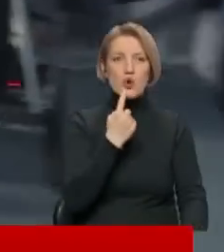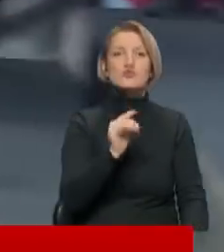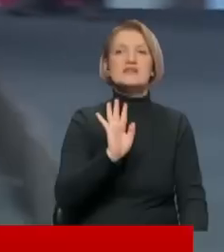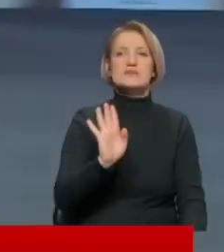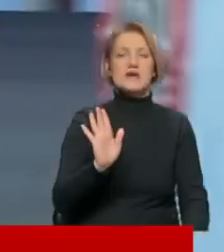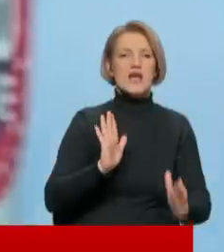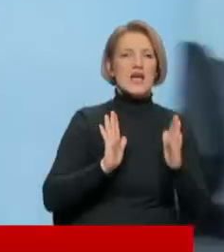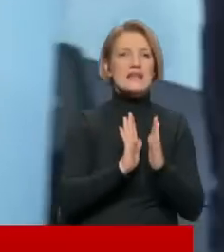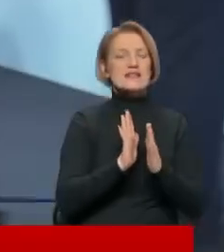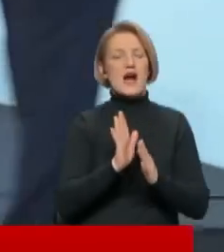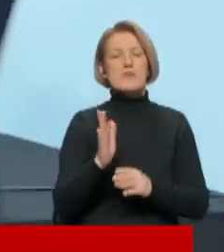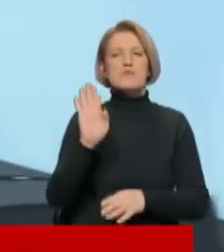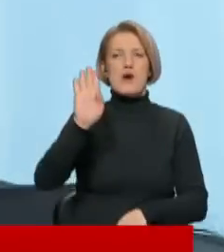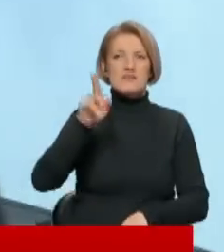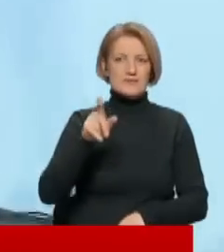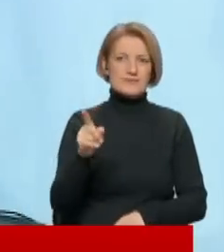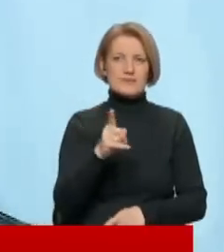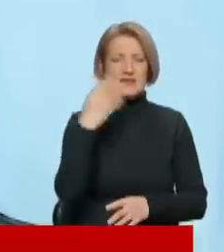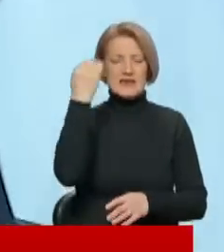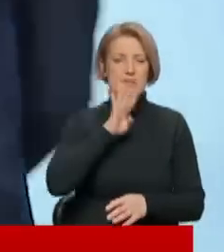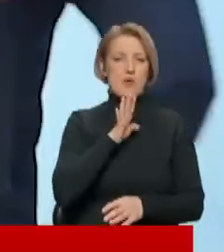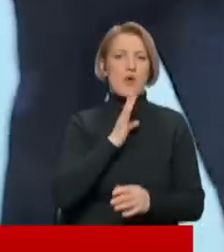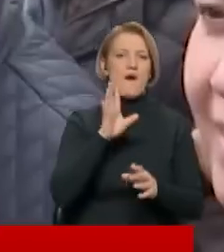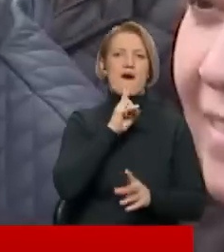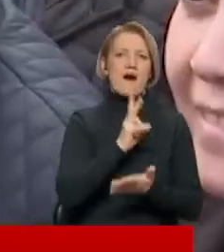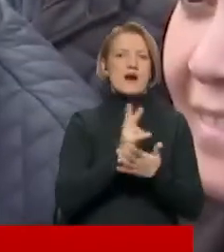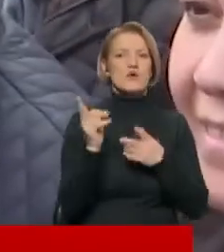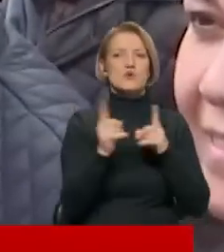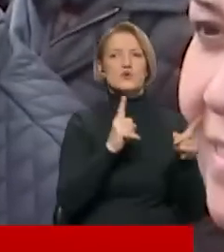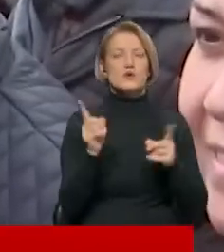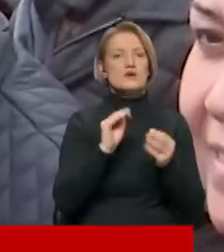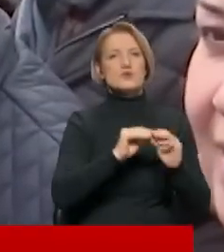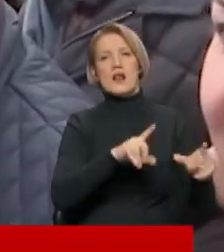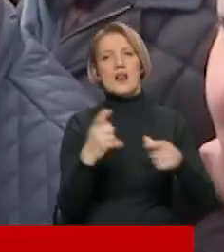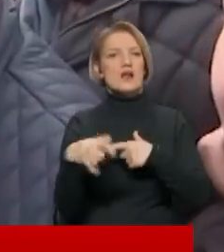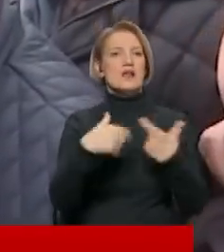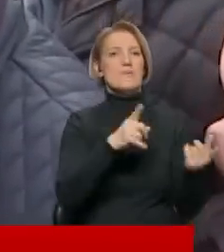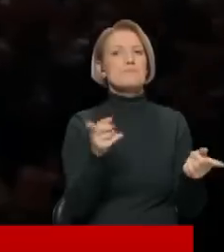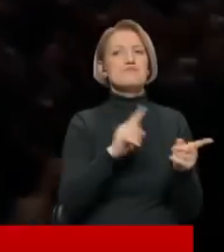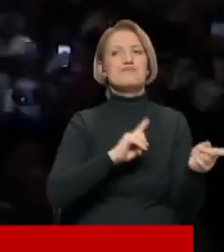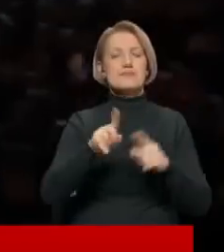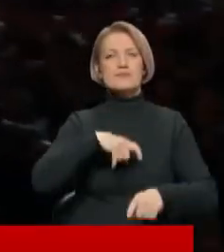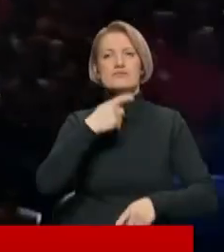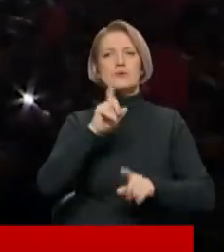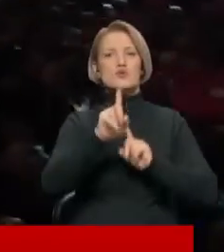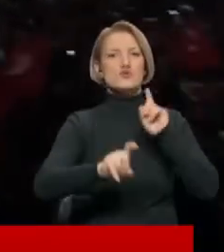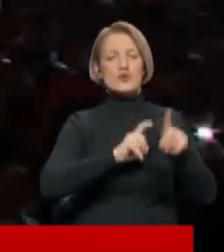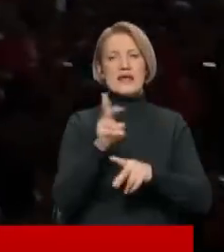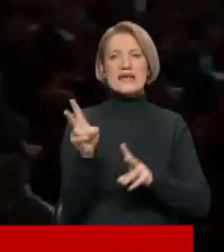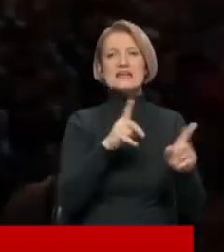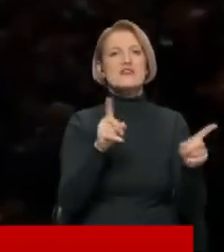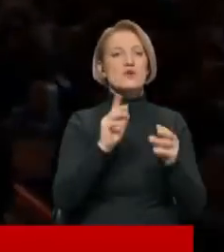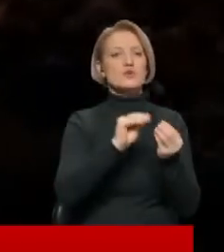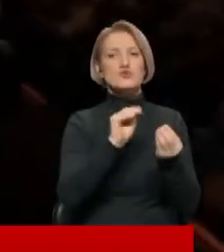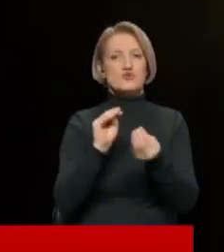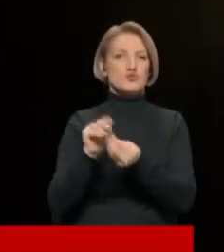muhalefet topyekün siyaset İmamoğlu kararını konuşuyor karşılıklı suçlamalar birbiri ardına sorular ve her iki tarafı da